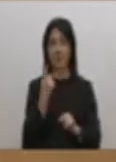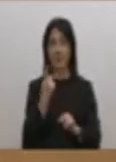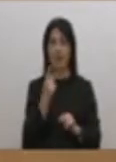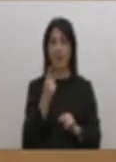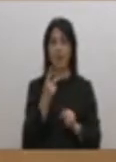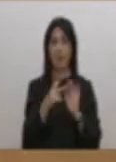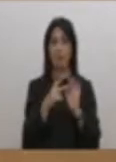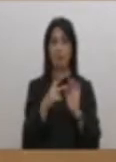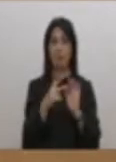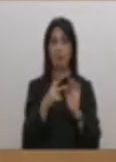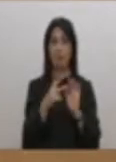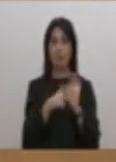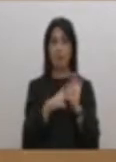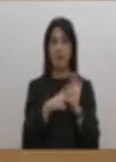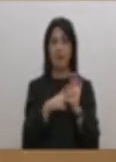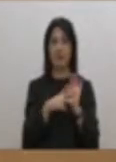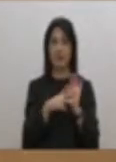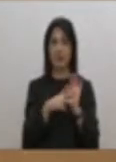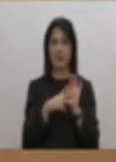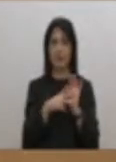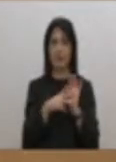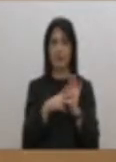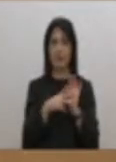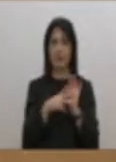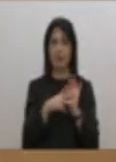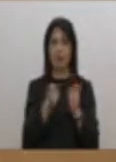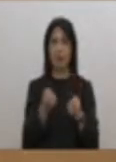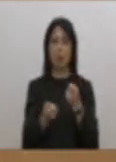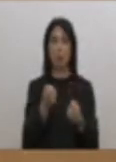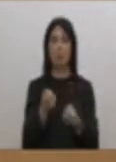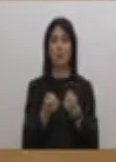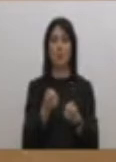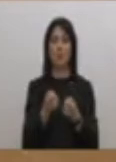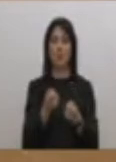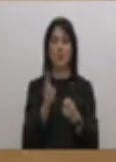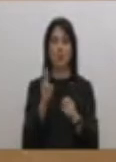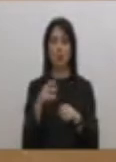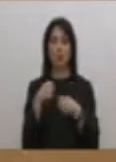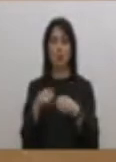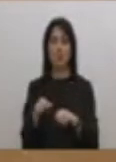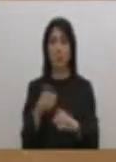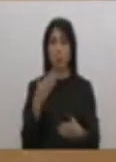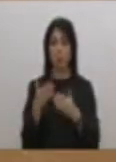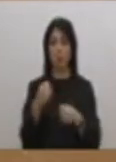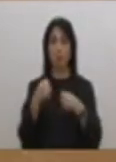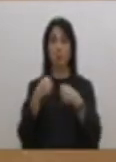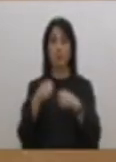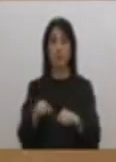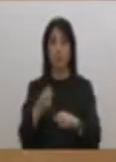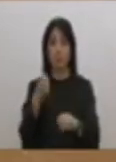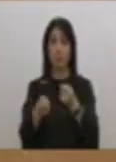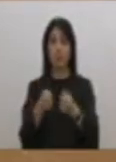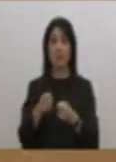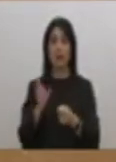merve puncte, gahlaut, rom, un țire sobepso, nu cento, holo tu, cento, un țire sobepso,